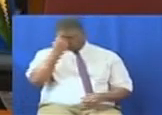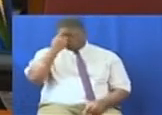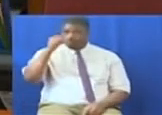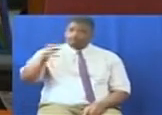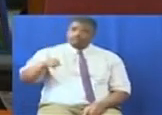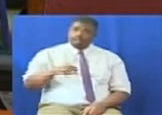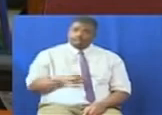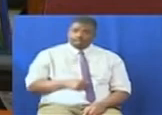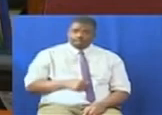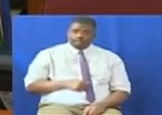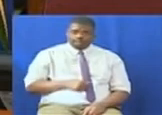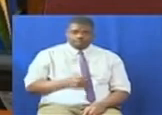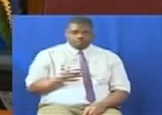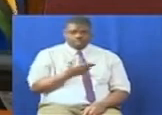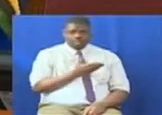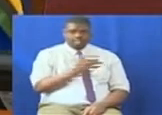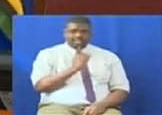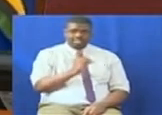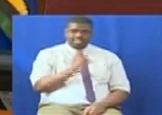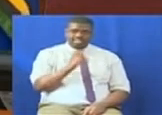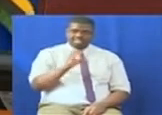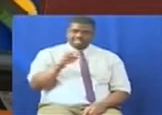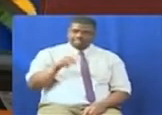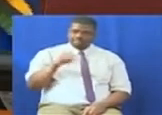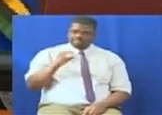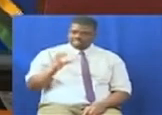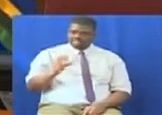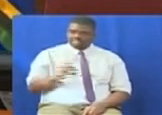wengine anaita DCMC.